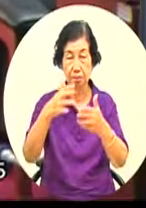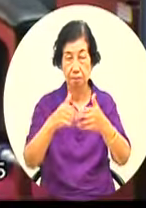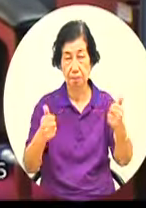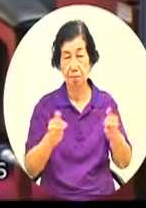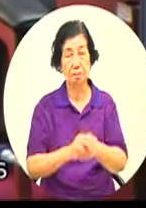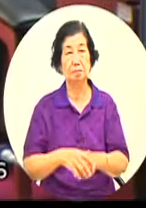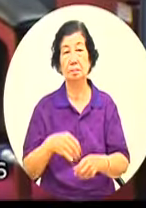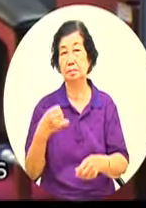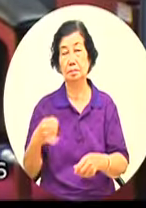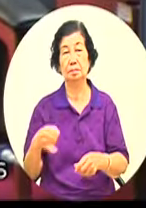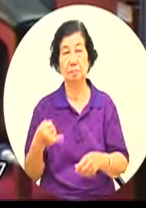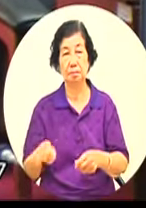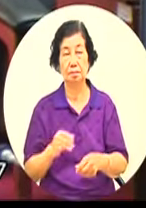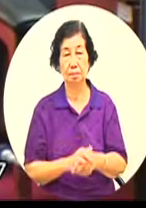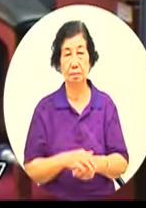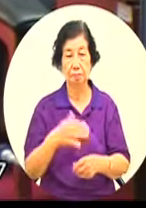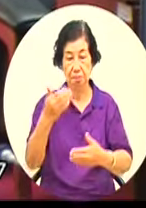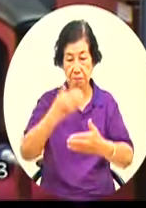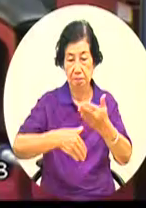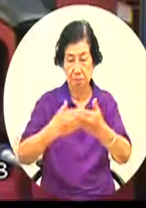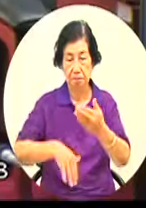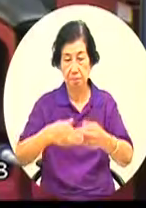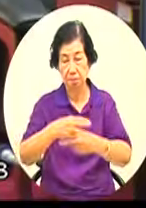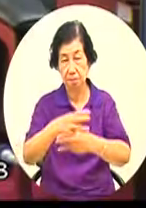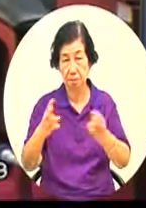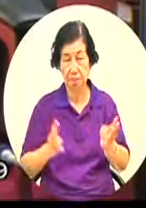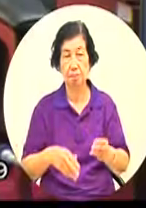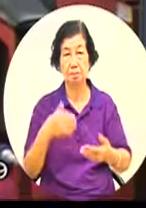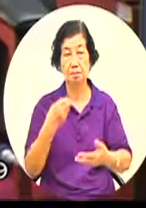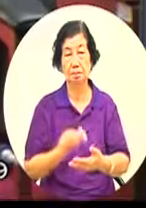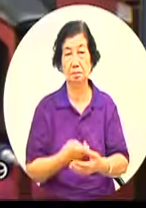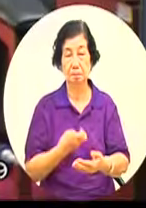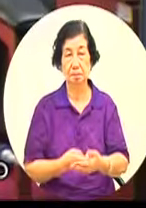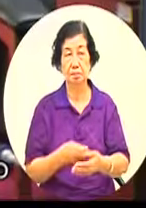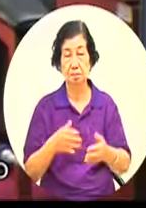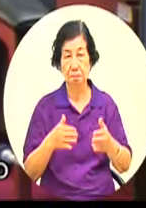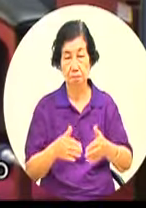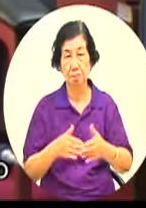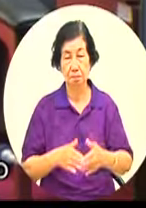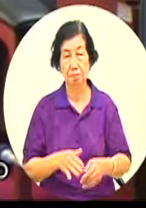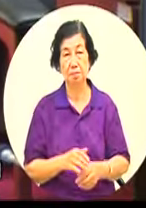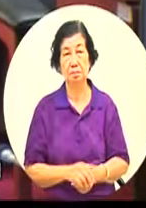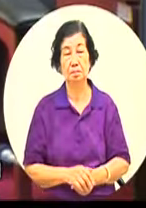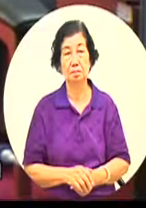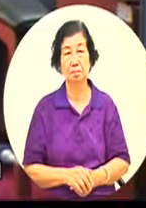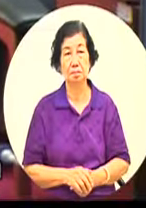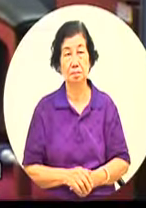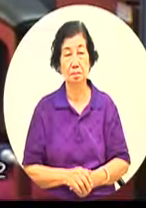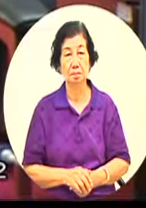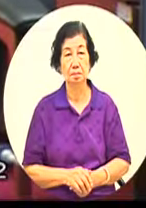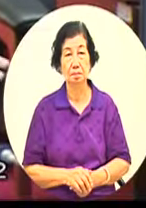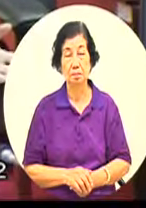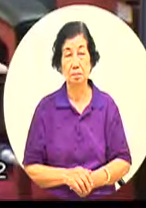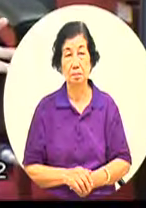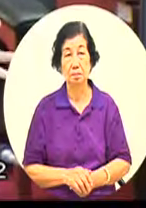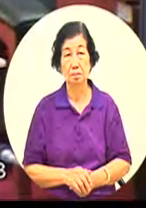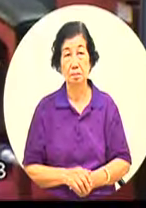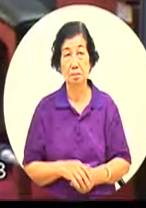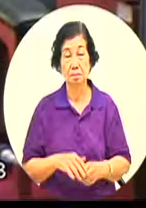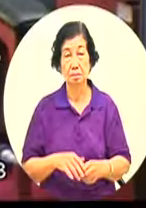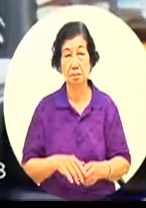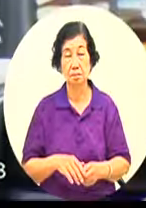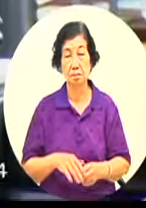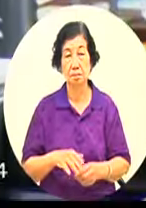多的小校甚至减班减得很严重哦。那雅静也常在提说哦，那高雄